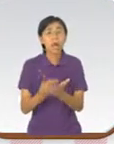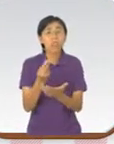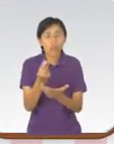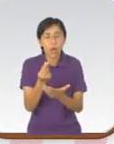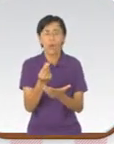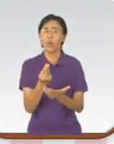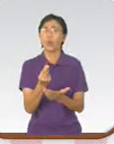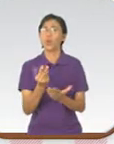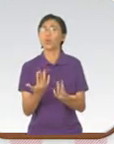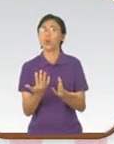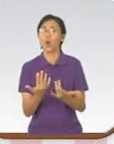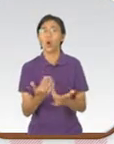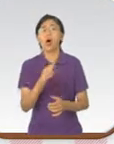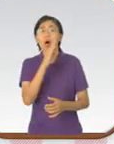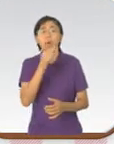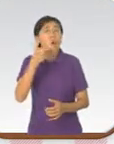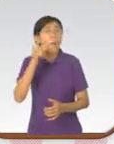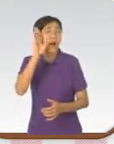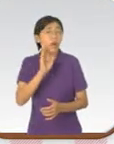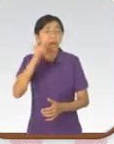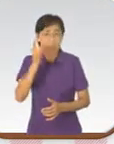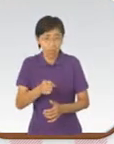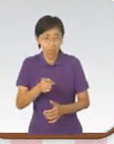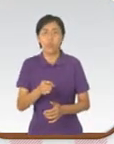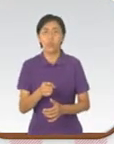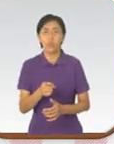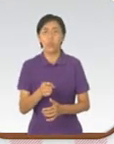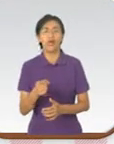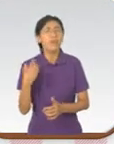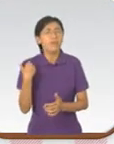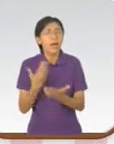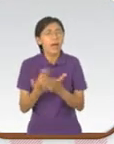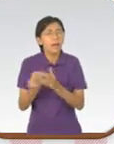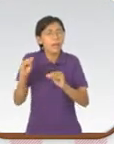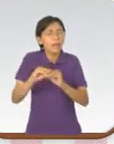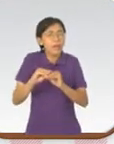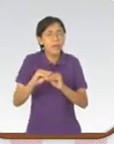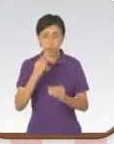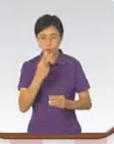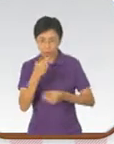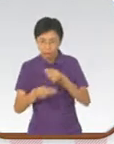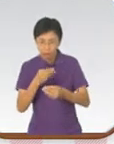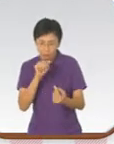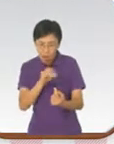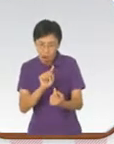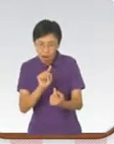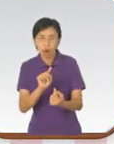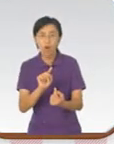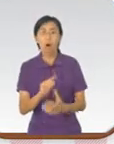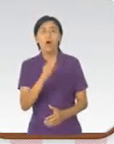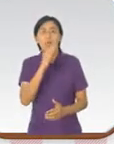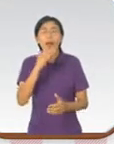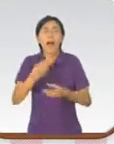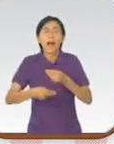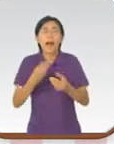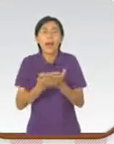เพราะว่าถ้าใช้ช็อกโกแลตแท้แล้วเยอะนะคะก็ต้นทุนจะค่อนข้างสูงต้องอยู่ที่ว่าขายใครนะคะถ้าเกิดขายราคาไม่สู